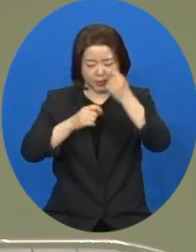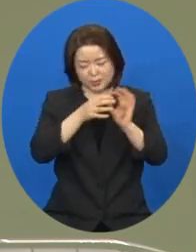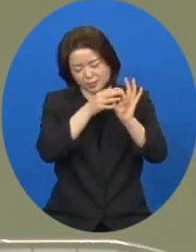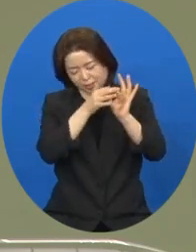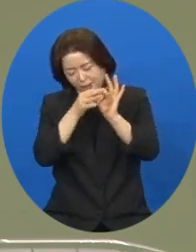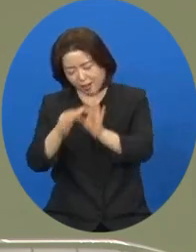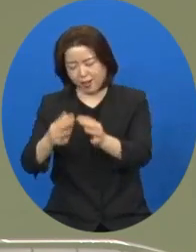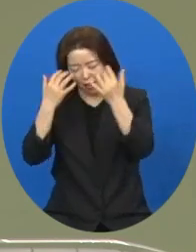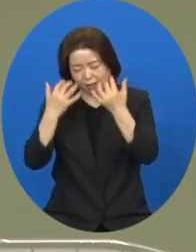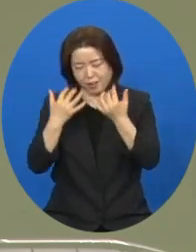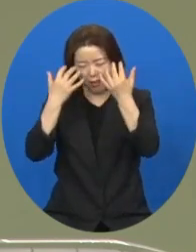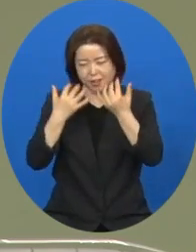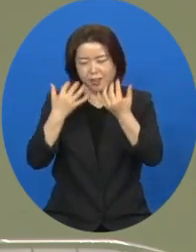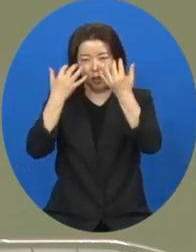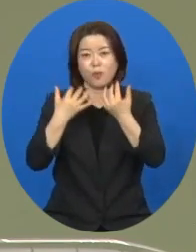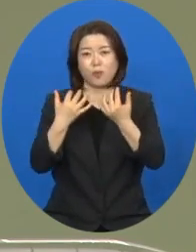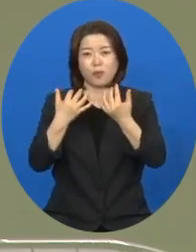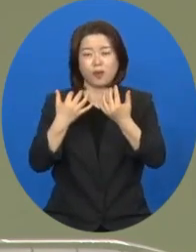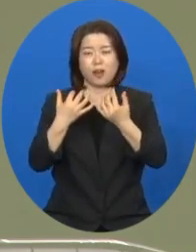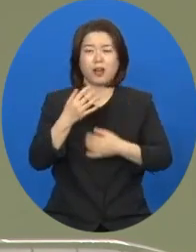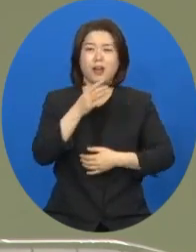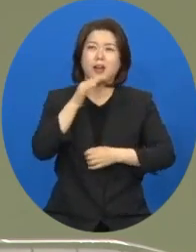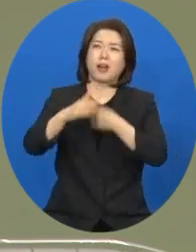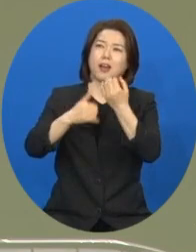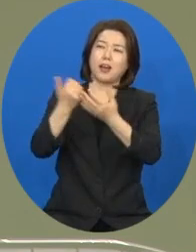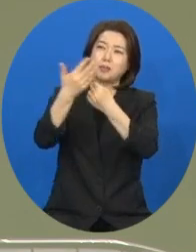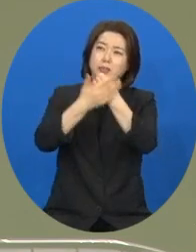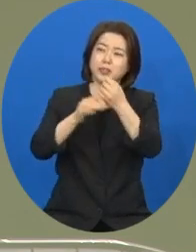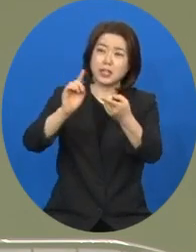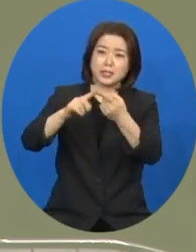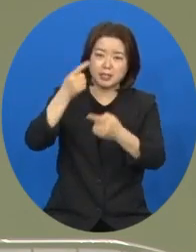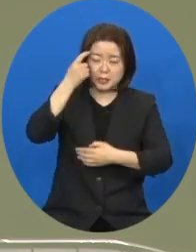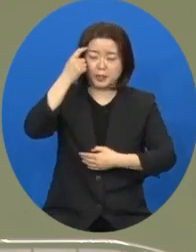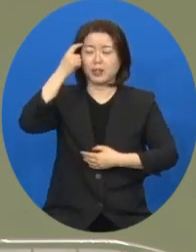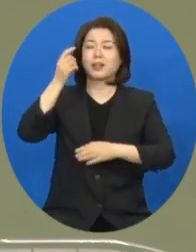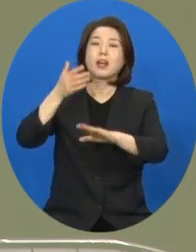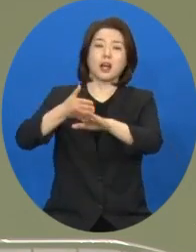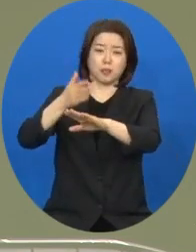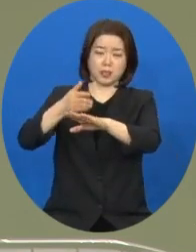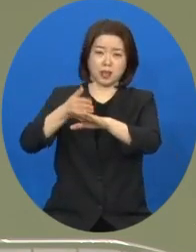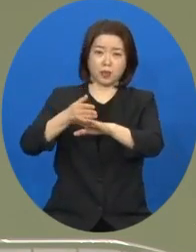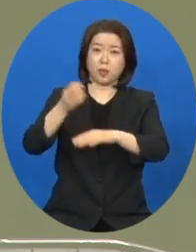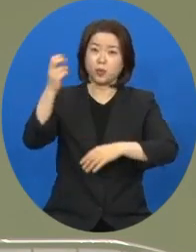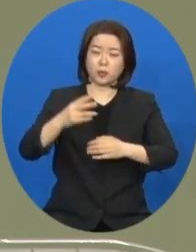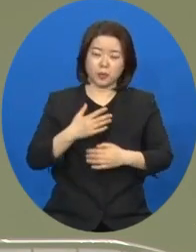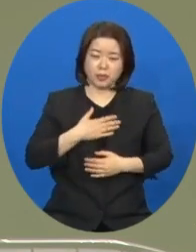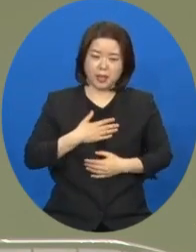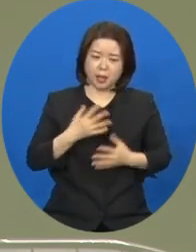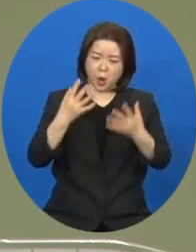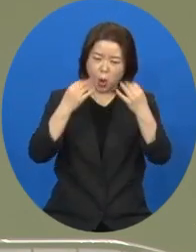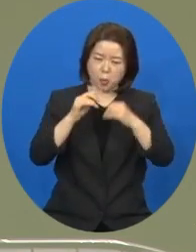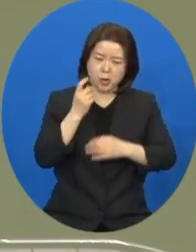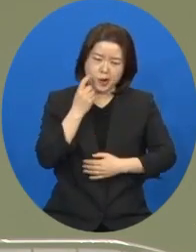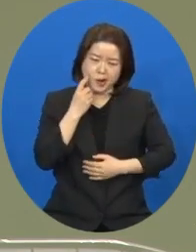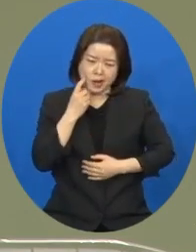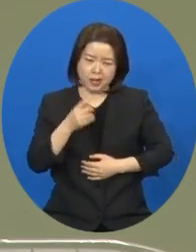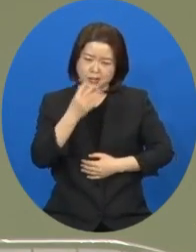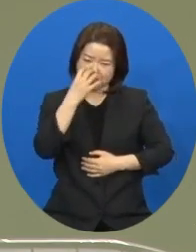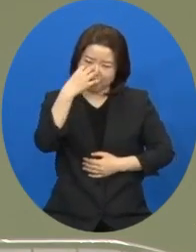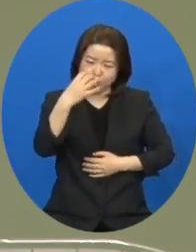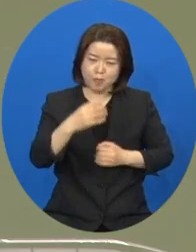내내 하나님의 은혜에 대하여 깨달아지니까 감사하고 내가 얼마나 가증하고